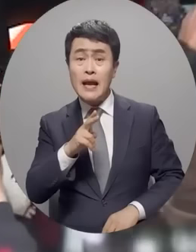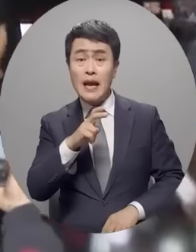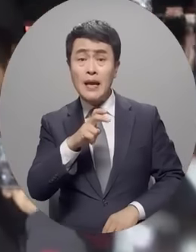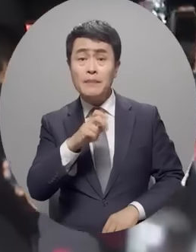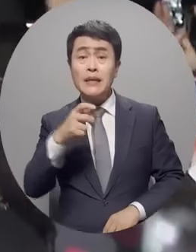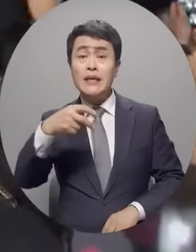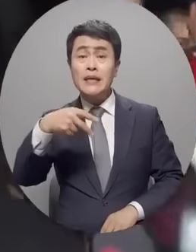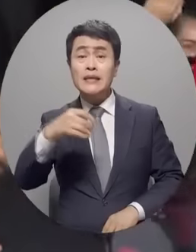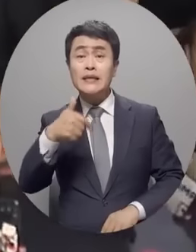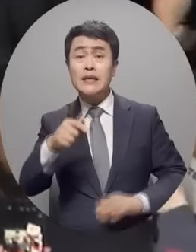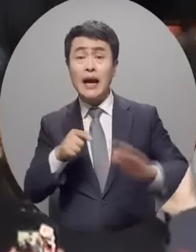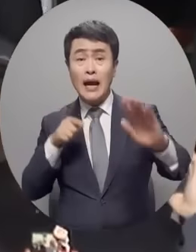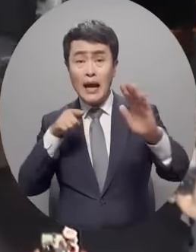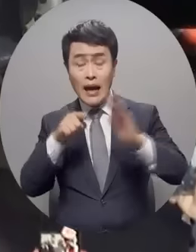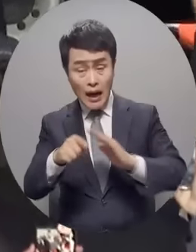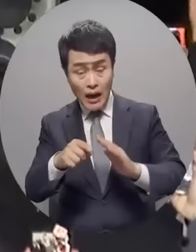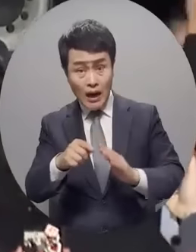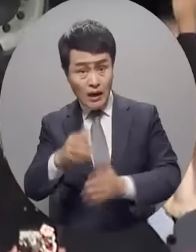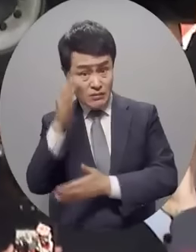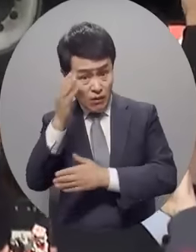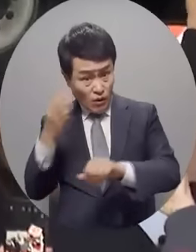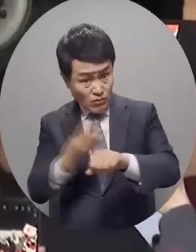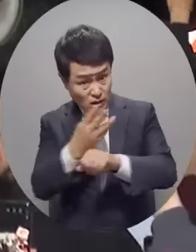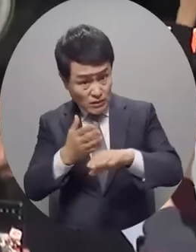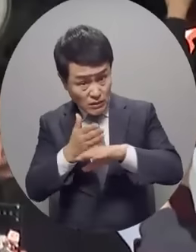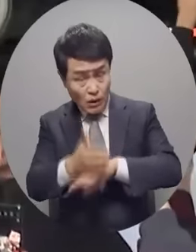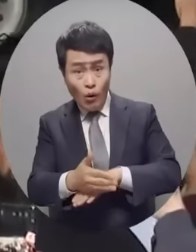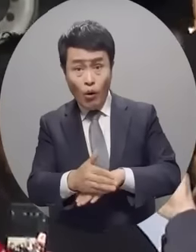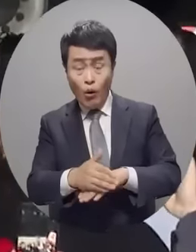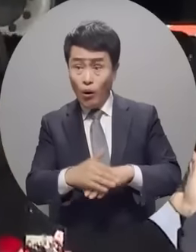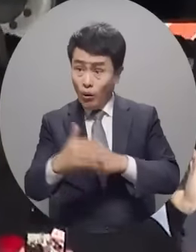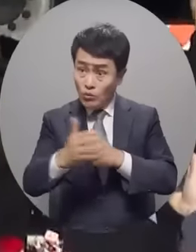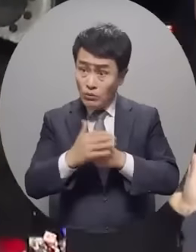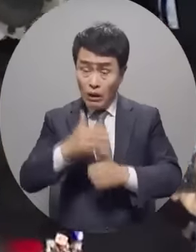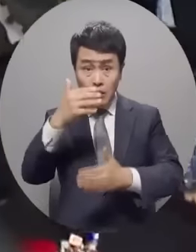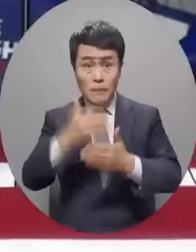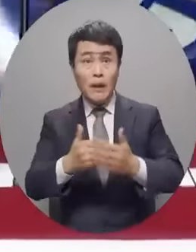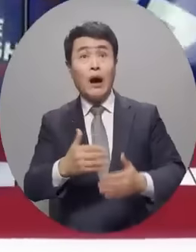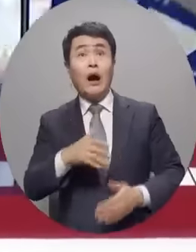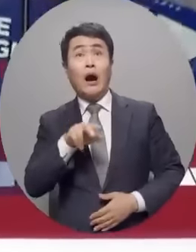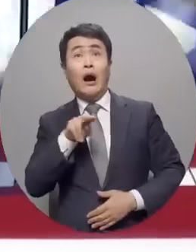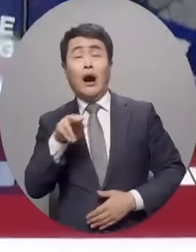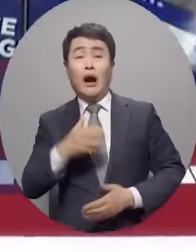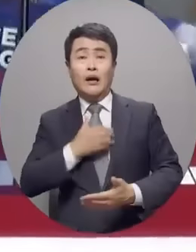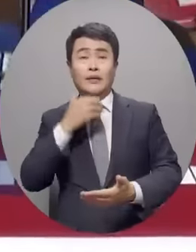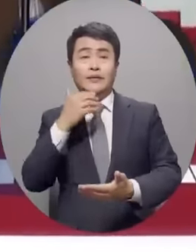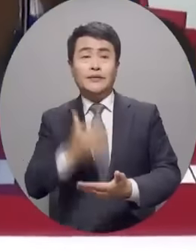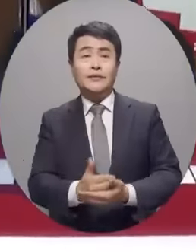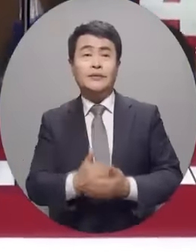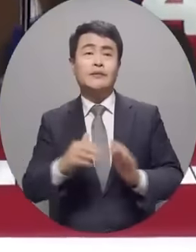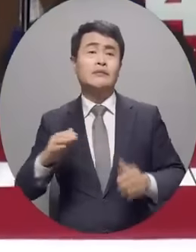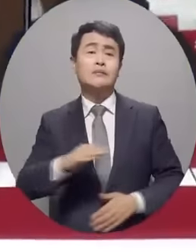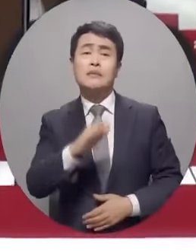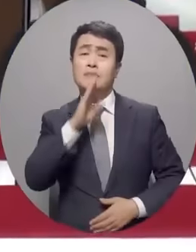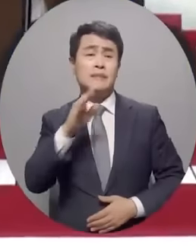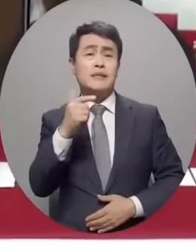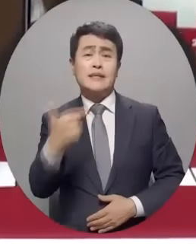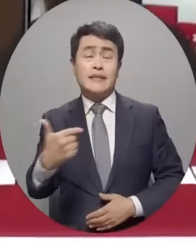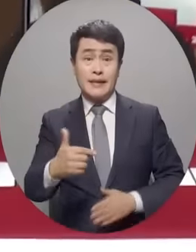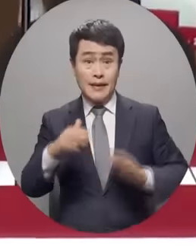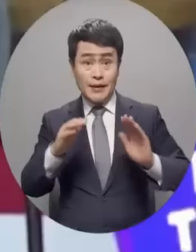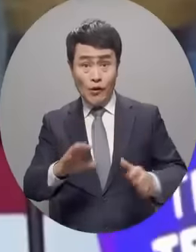트럼프는 유세에 3시간이나 늦었는데도 지지자들이 남아있자 감격해했고 And you people are great.